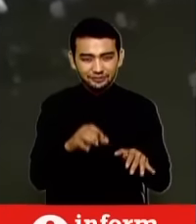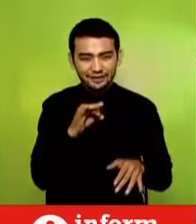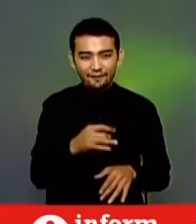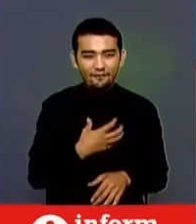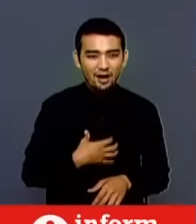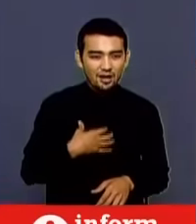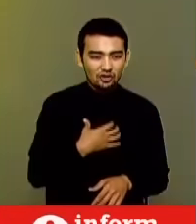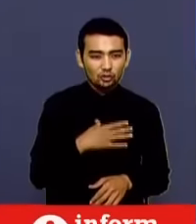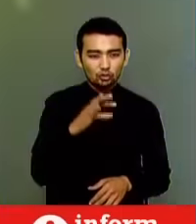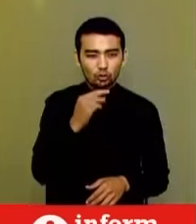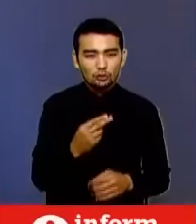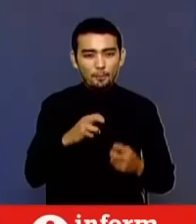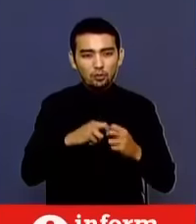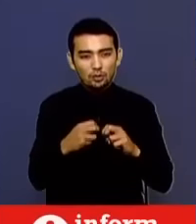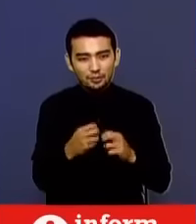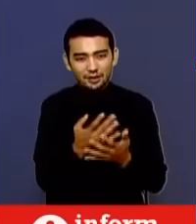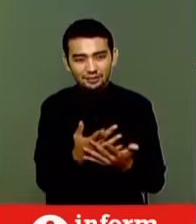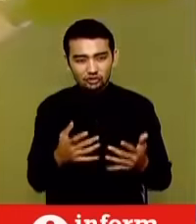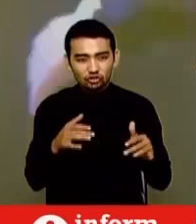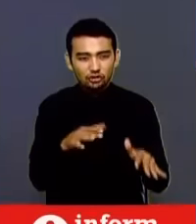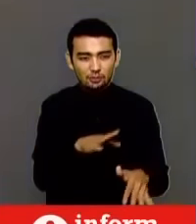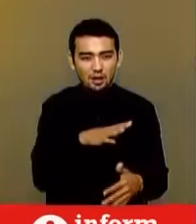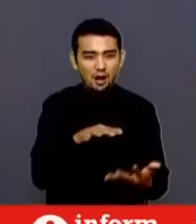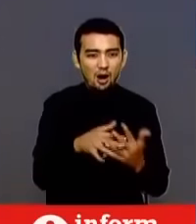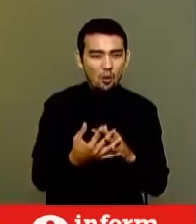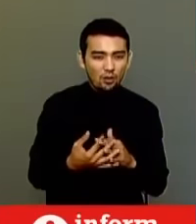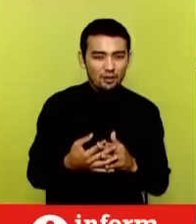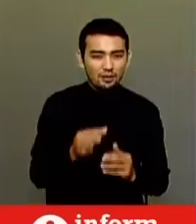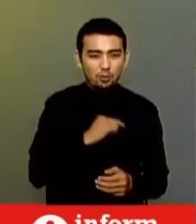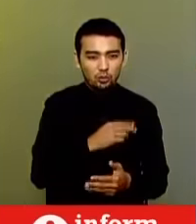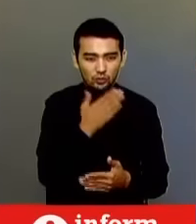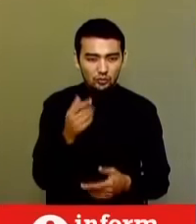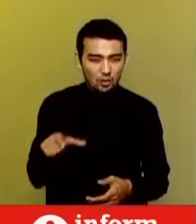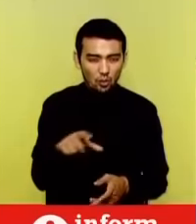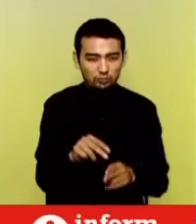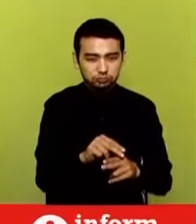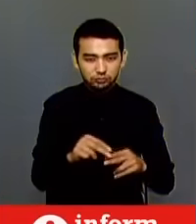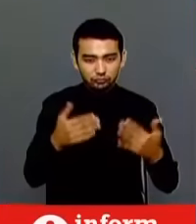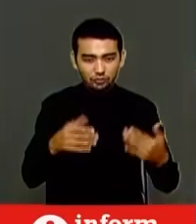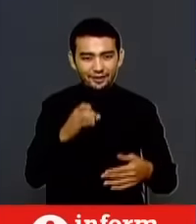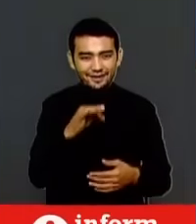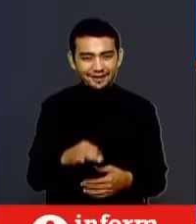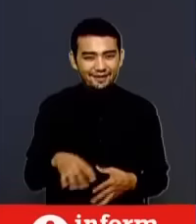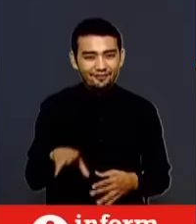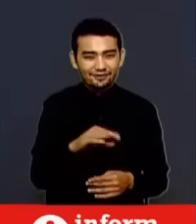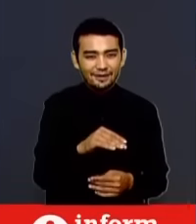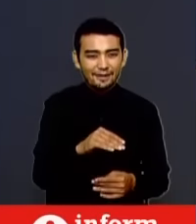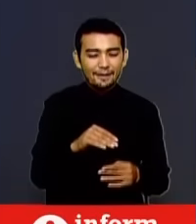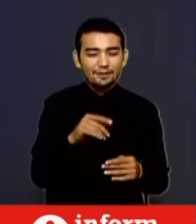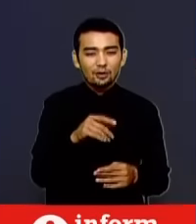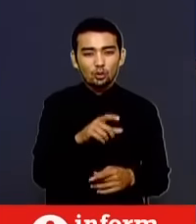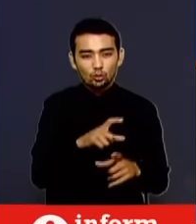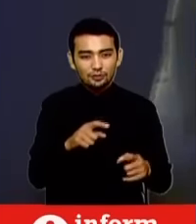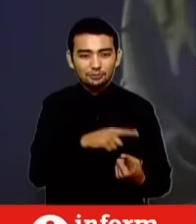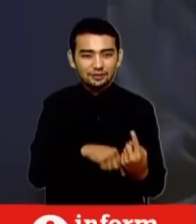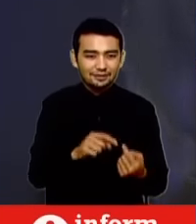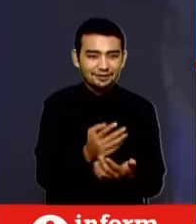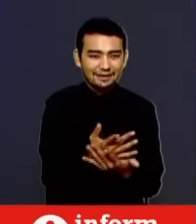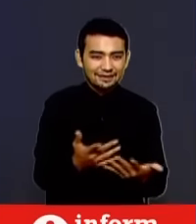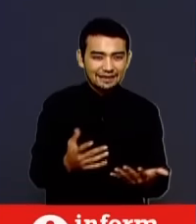важные социальные проблемы. В ауле нет работы, дорогу уже сделали. И теперь местные бизнесмены собираются открыть